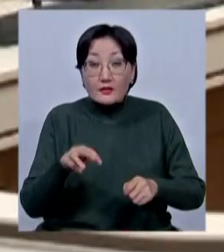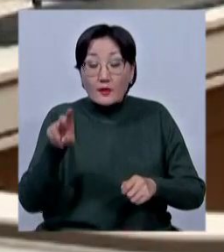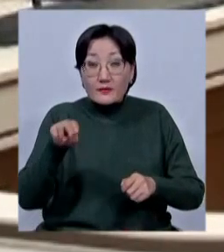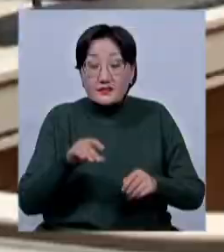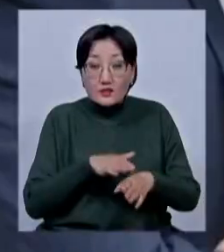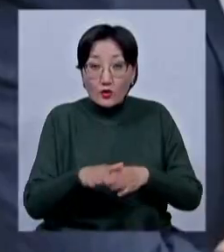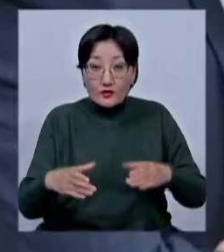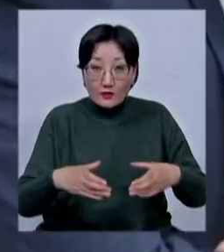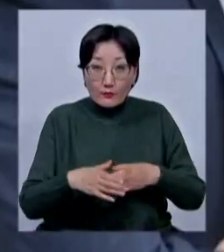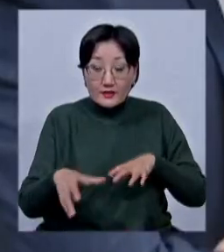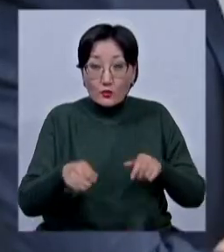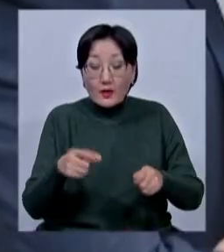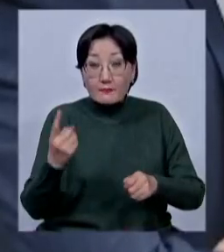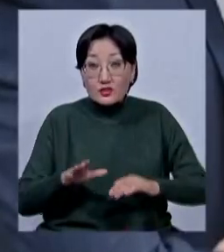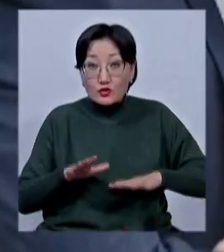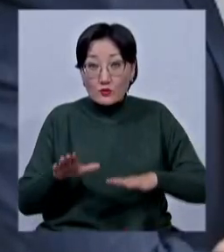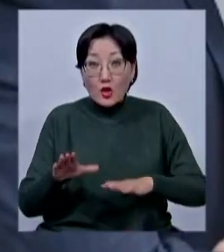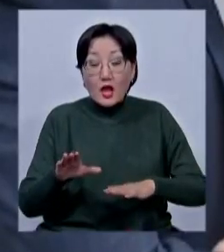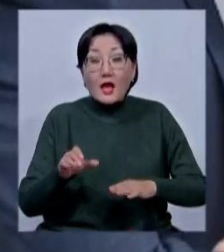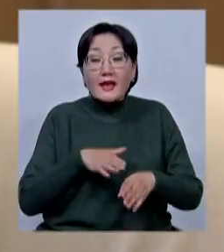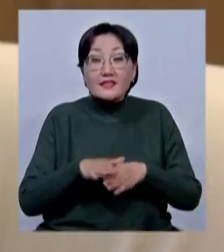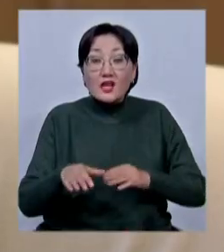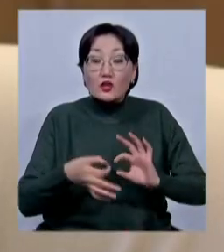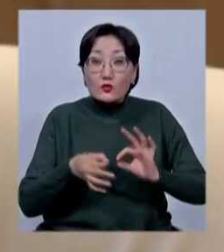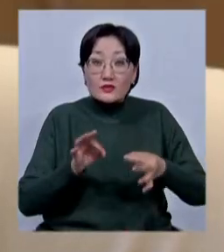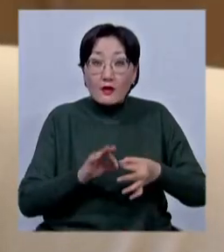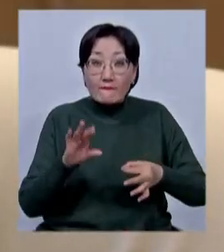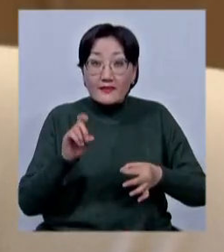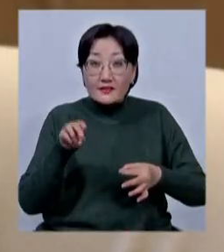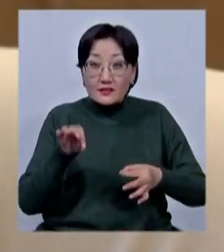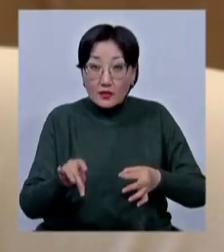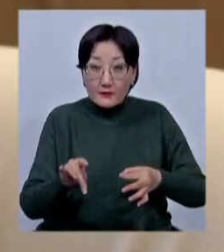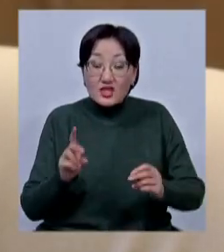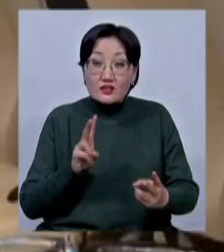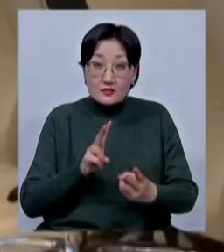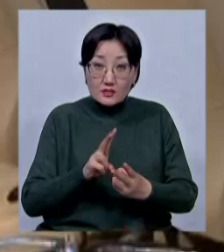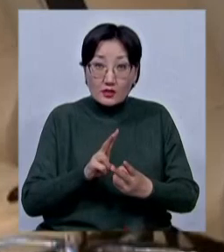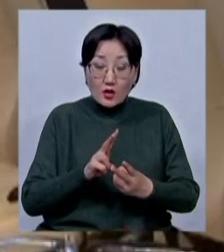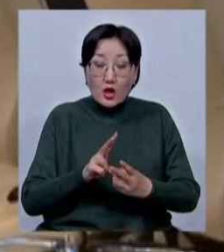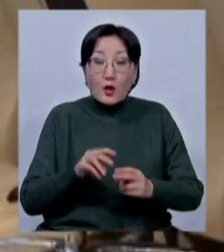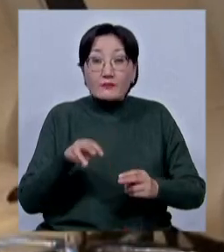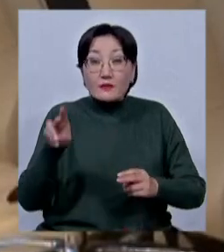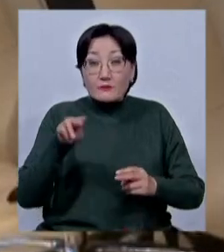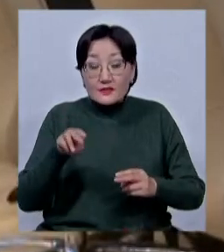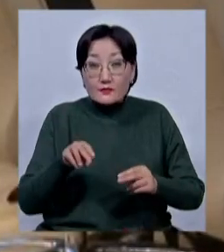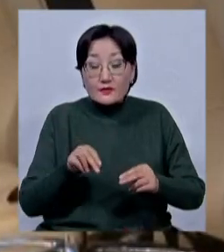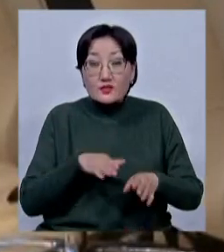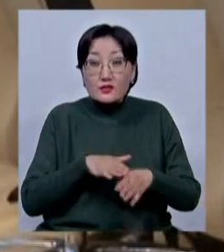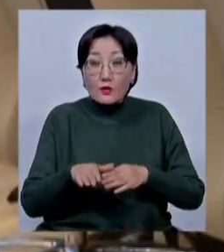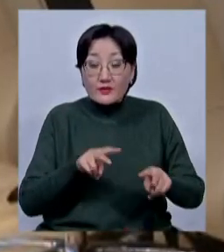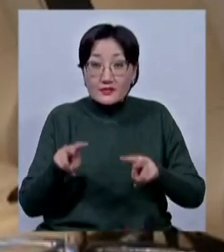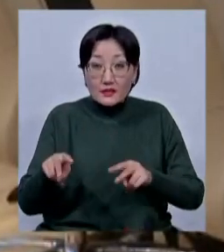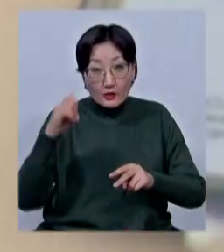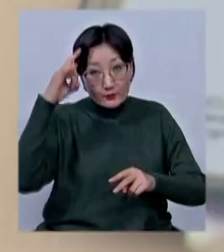атқарушы комитеті төрағасының бірінші орынбасары атқарушы хатшысы Виктор Гуминскиймен кездесті. ТМД миссиясының